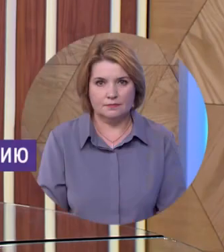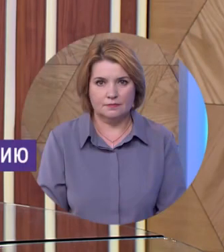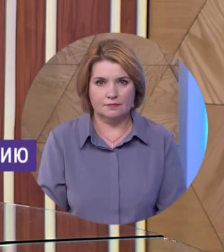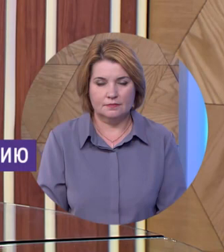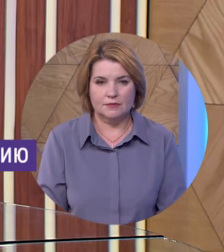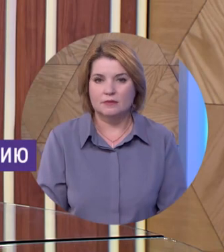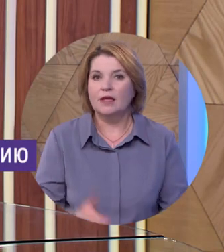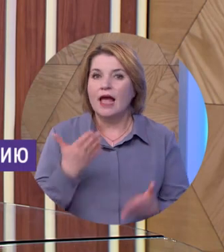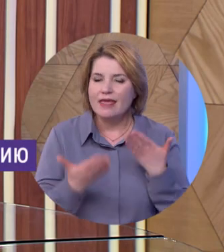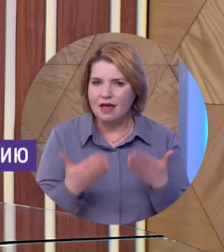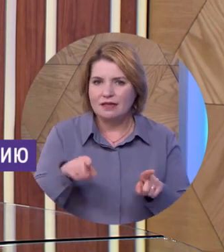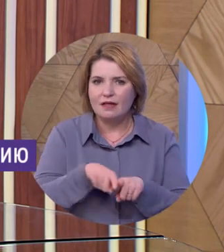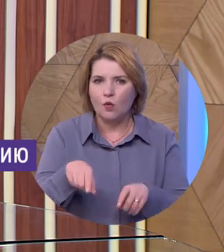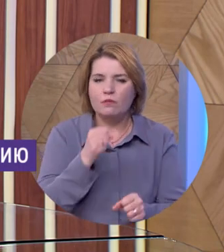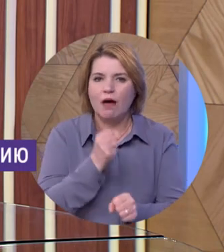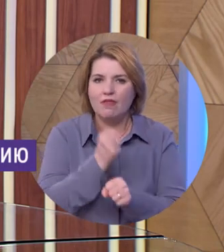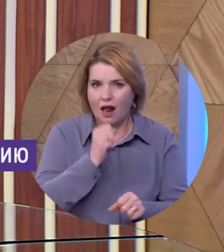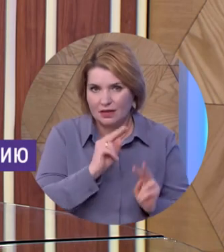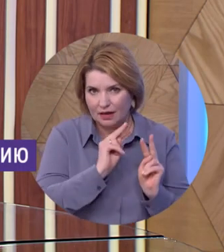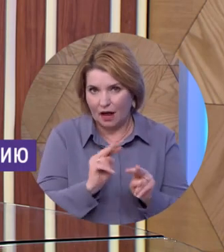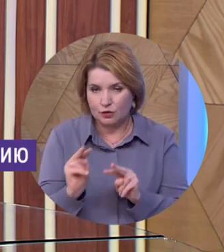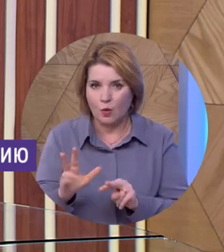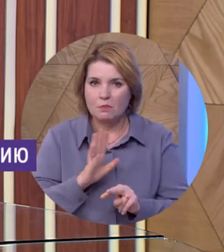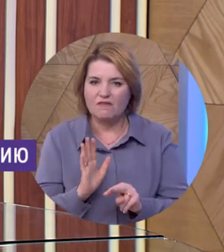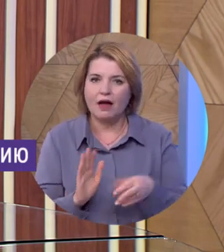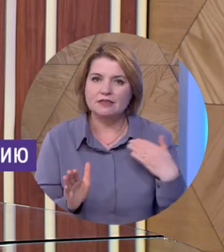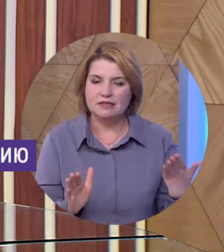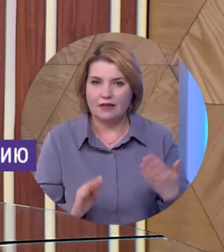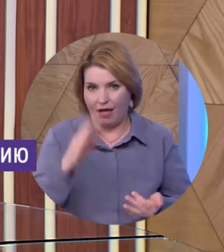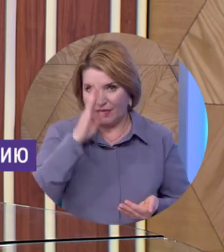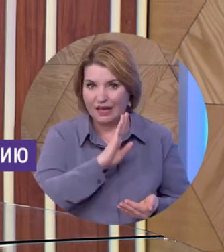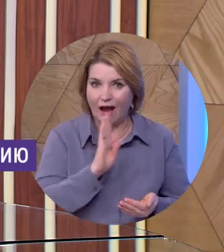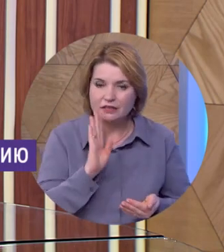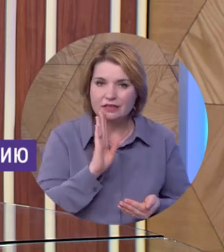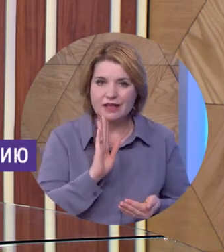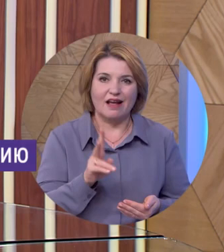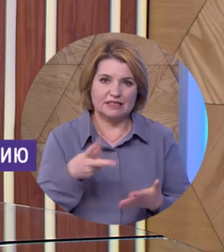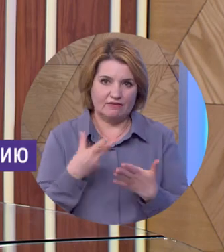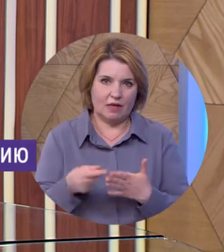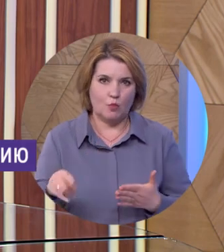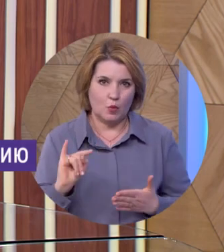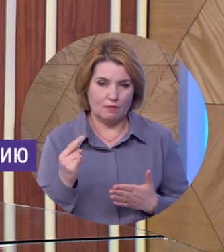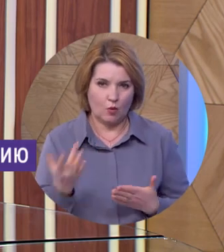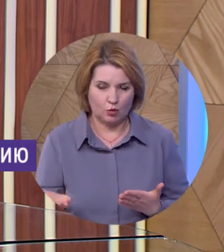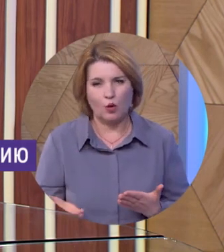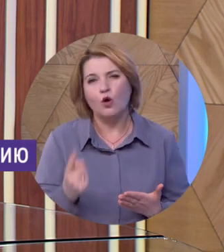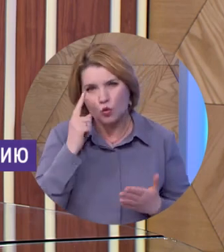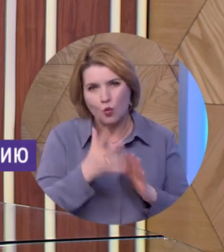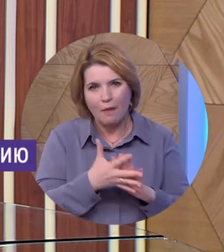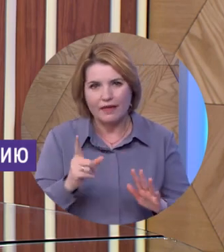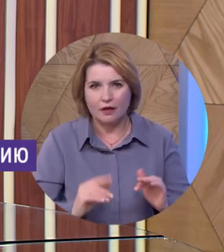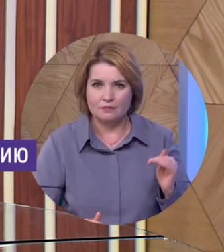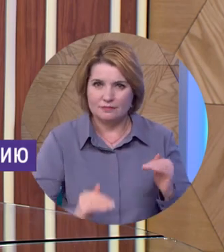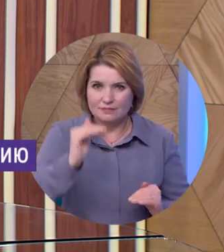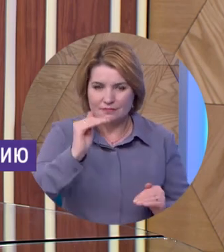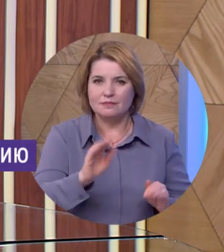А если тотальный контроль осуществляется со стороны родителей по отношению к своему ребенку, ну, понятно, что до определенного возраста это их обязанность.